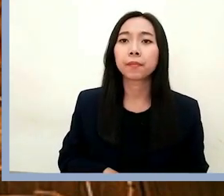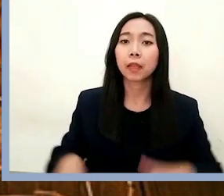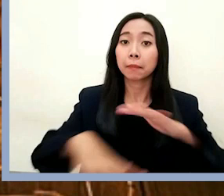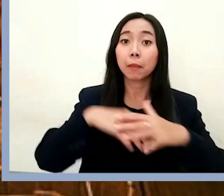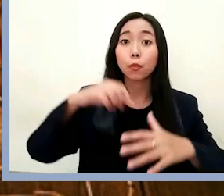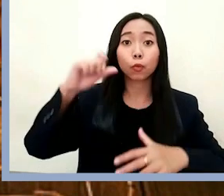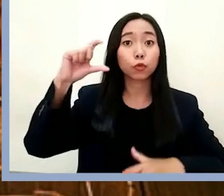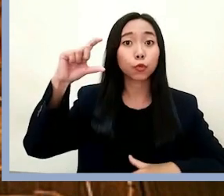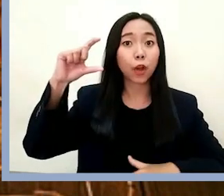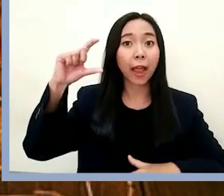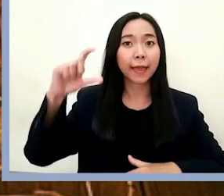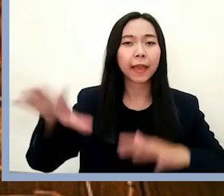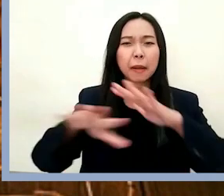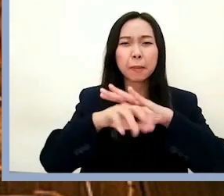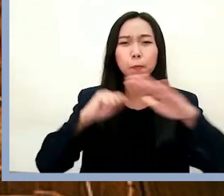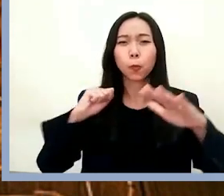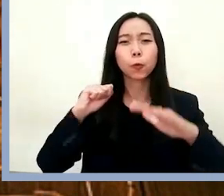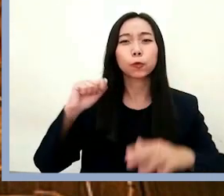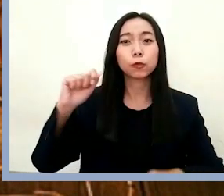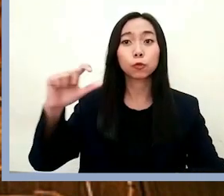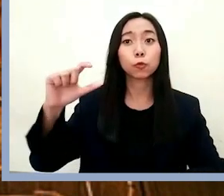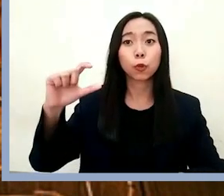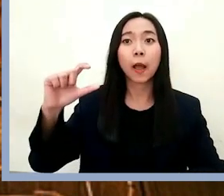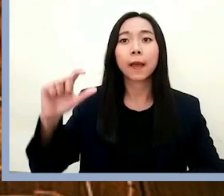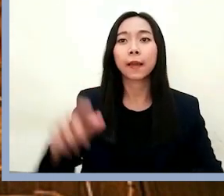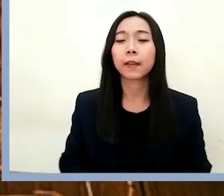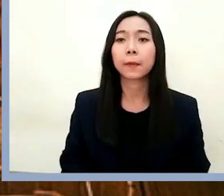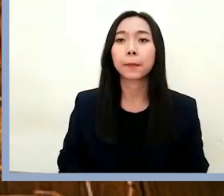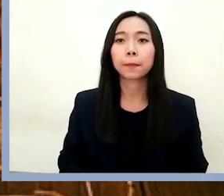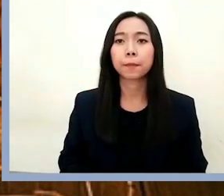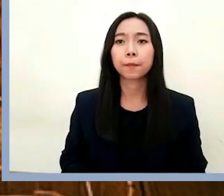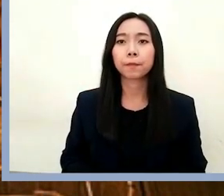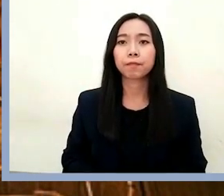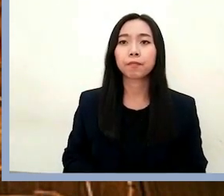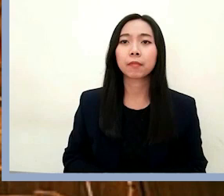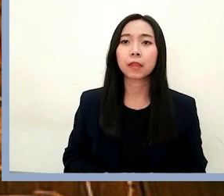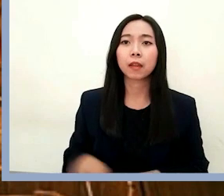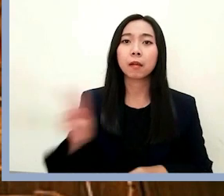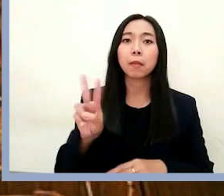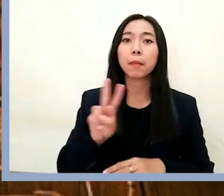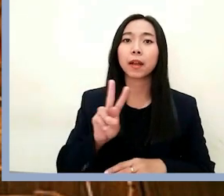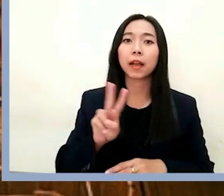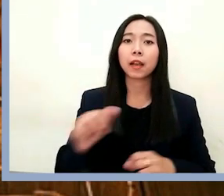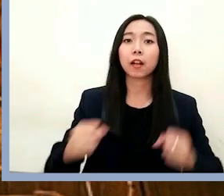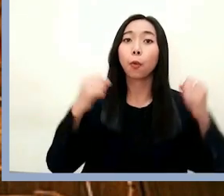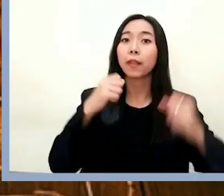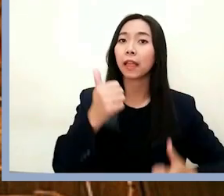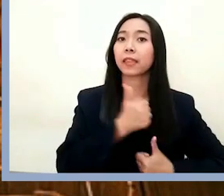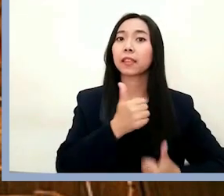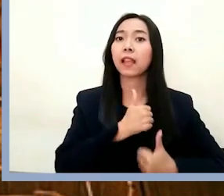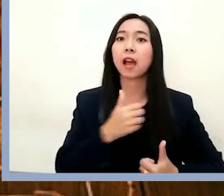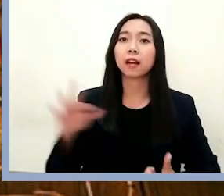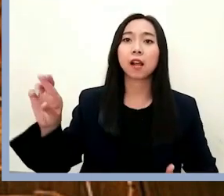itu dalam praktek menggunakan kekuatan tentara Romawi untuk